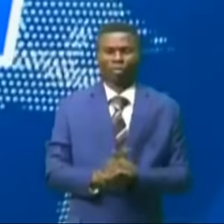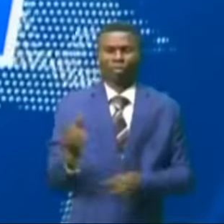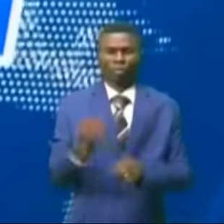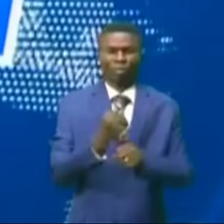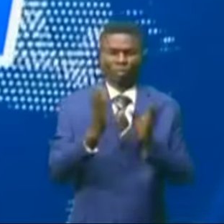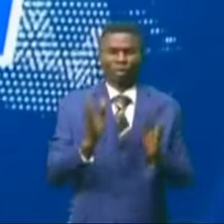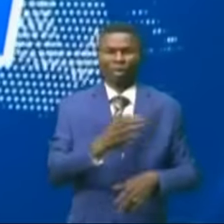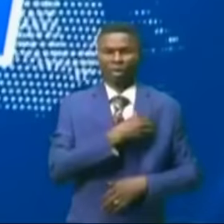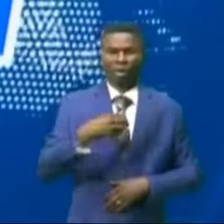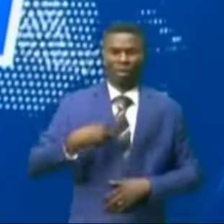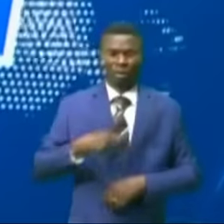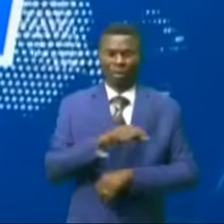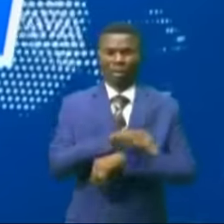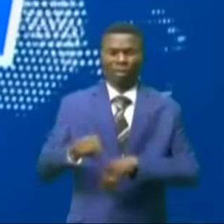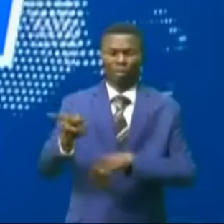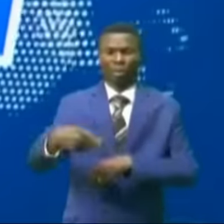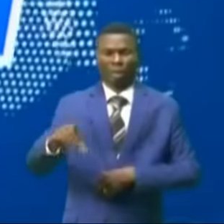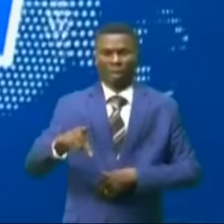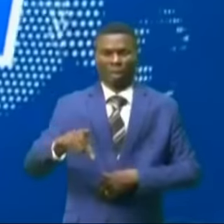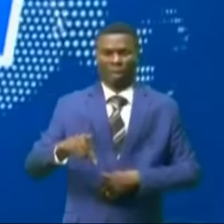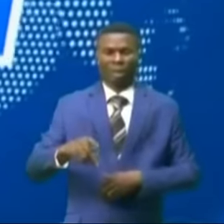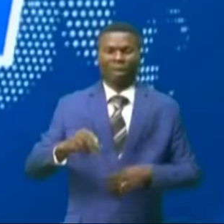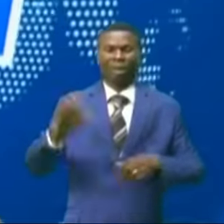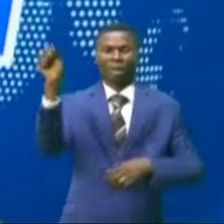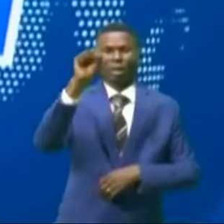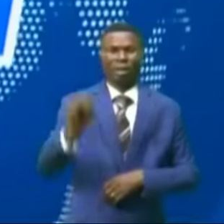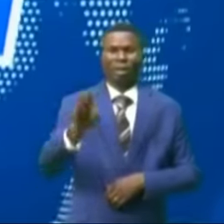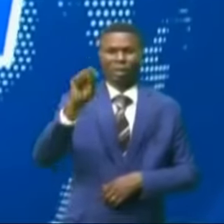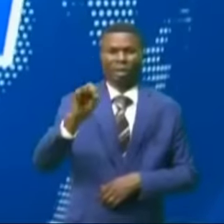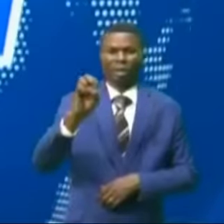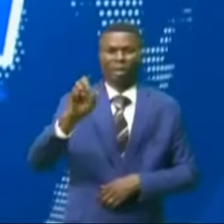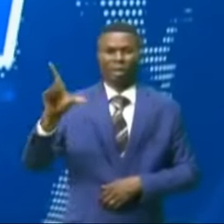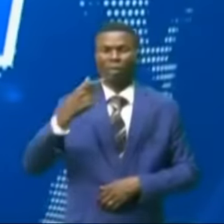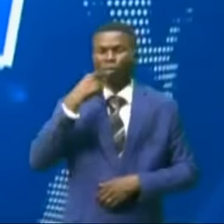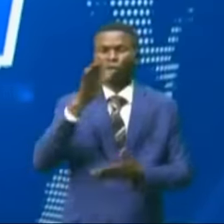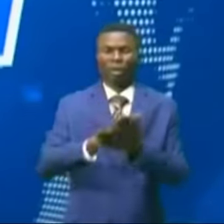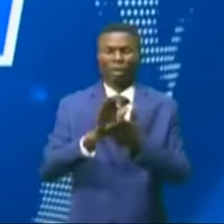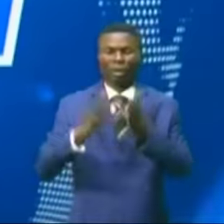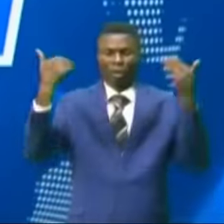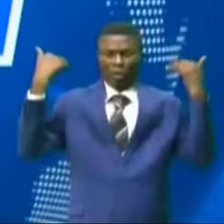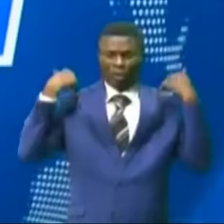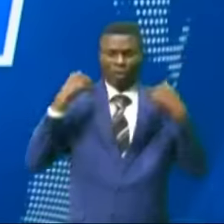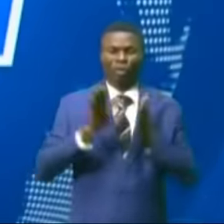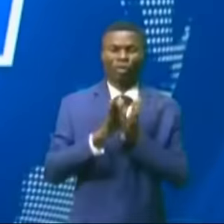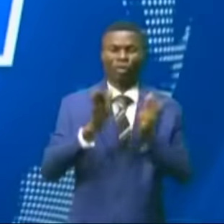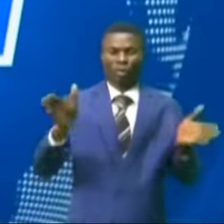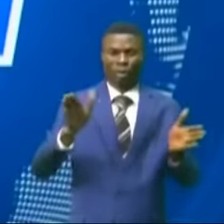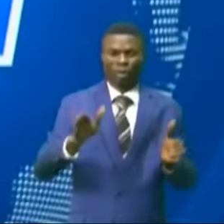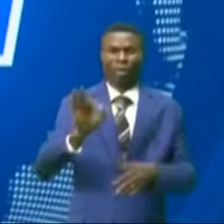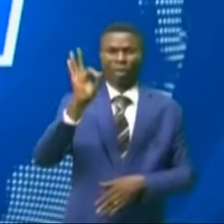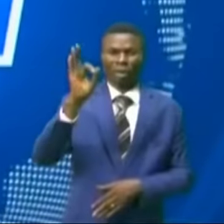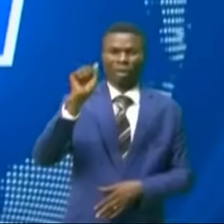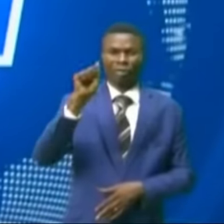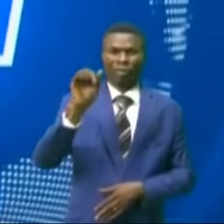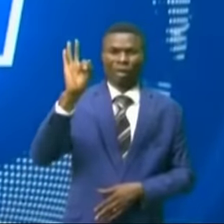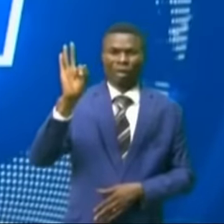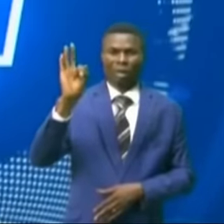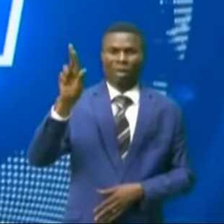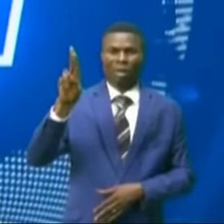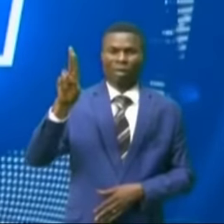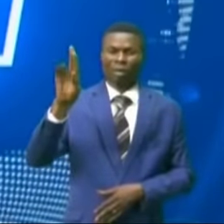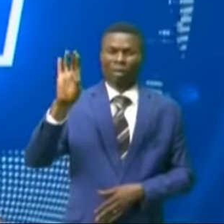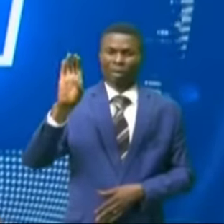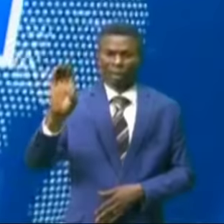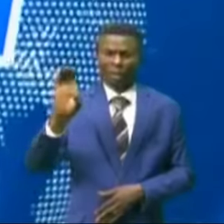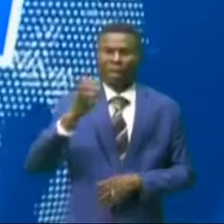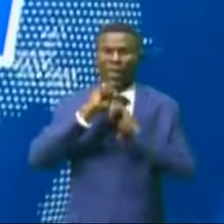Personnel féminin de la direction provinciale de la SNEL-SA Nord-Kivu remercie leur directeur général Fabrice Lucindewa Lusangika Bemba pour